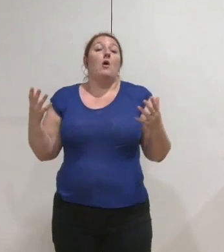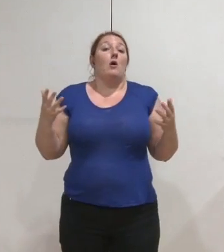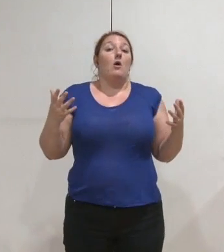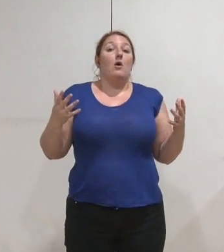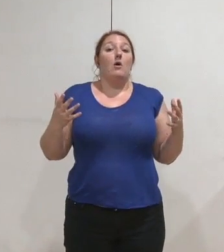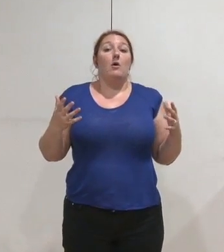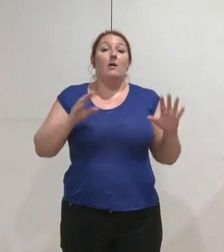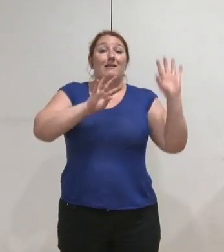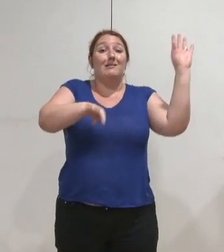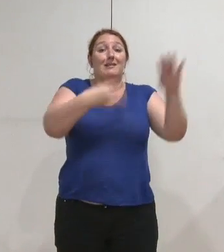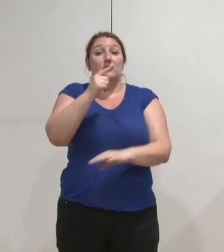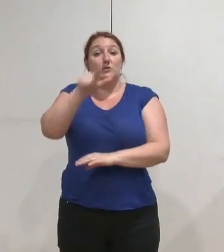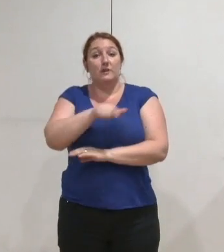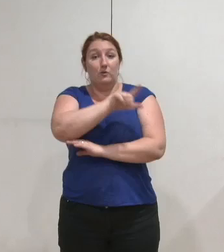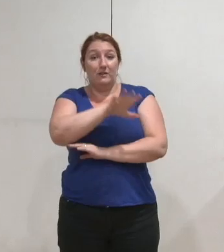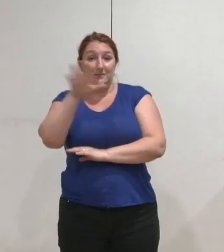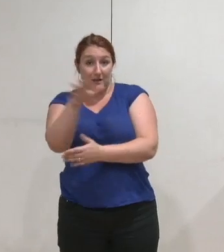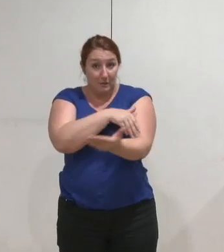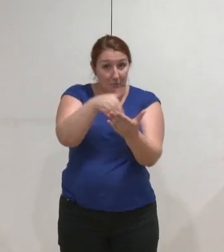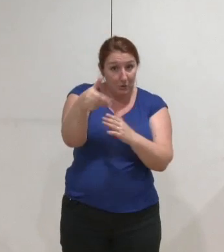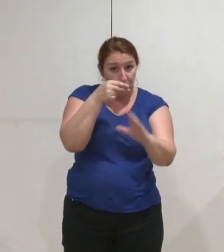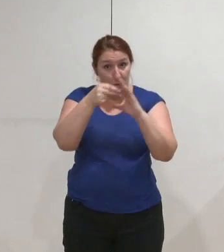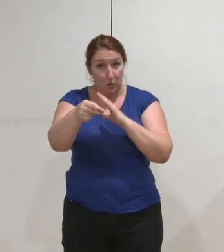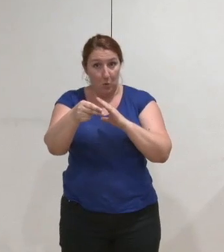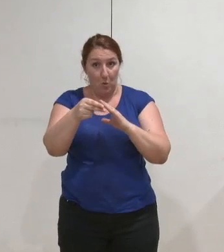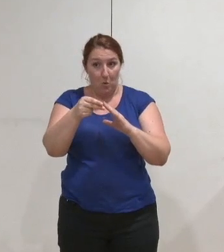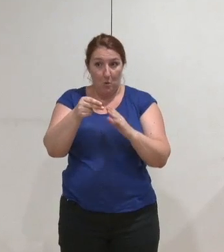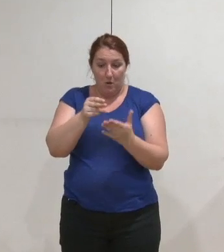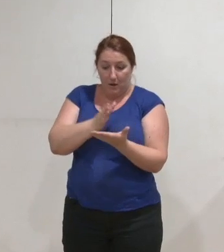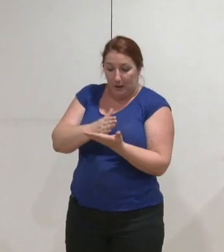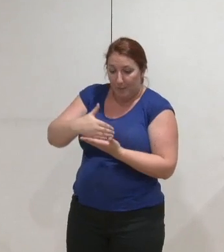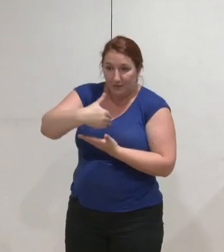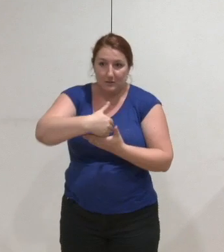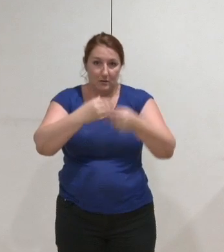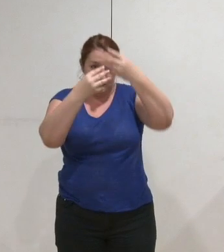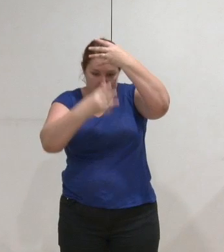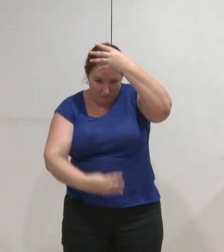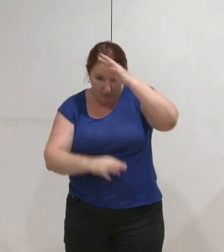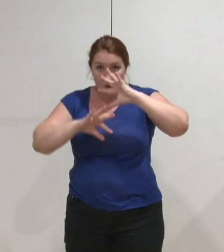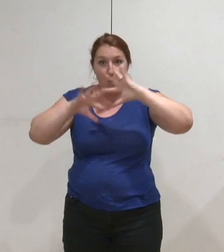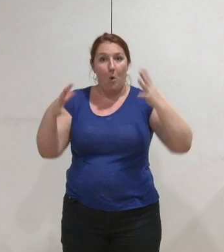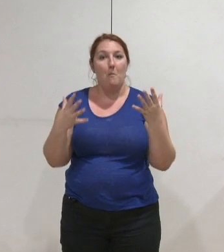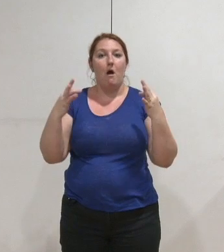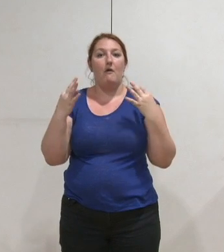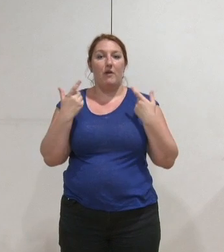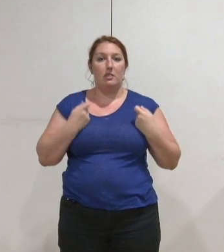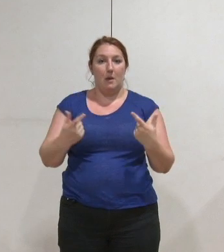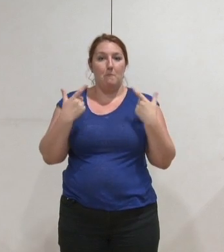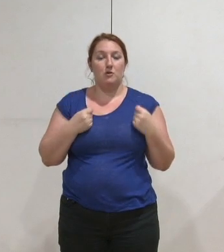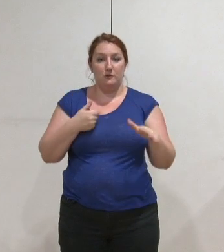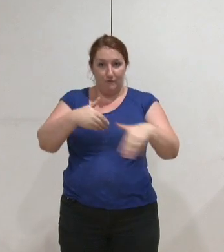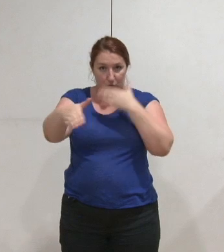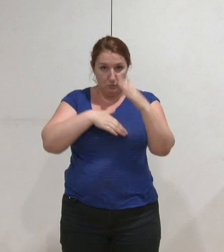ces 14,25 millions d'euros de proposition nouvelles en dépenses de fonctionnement il y a